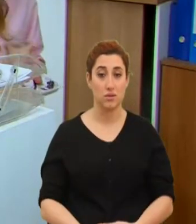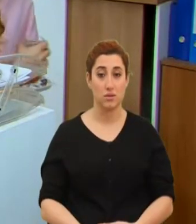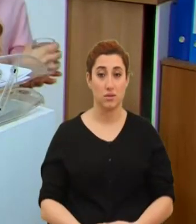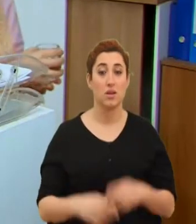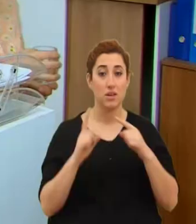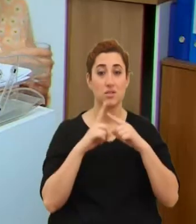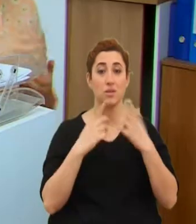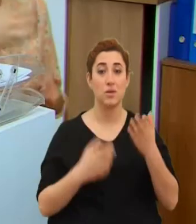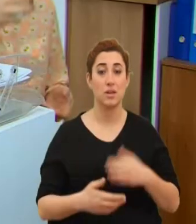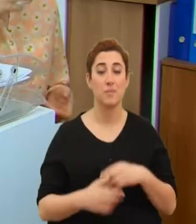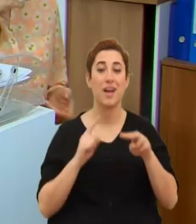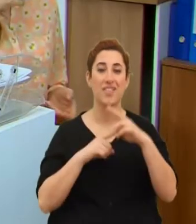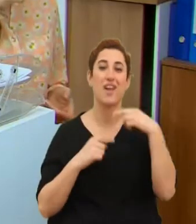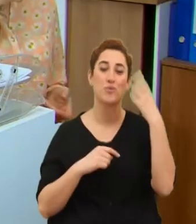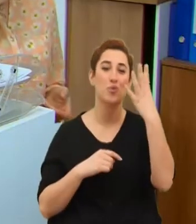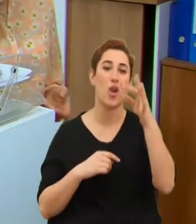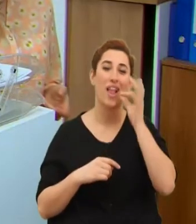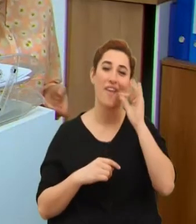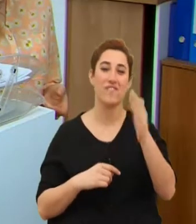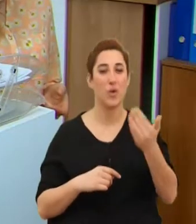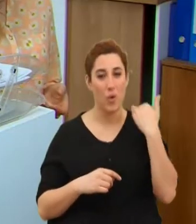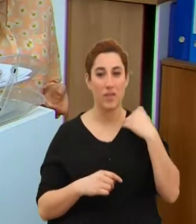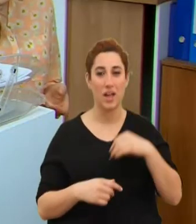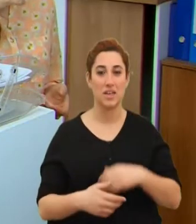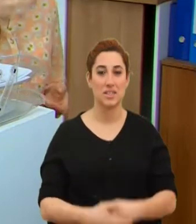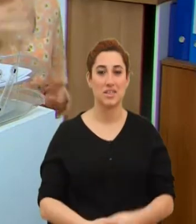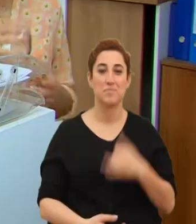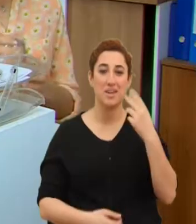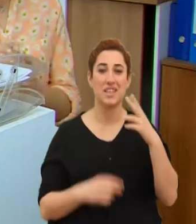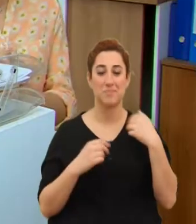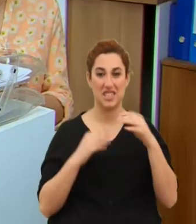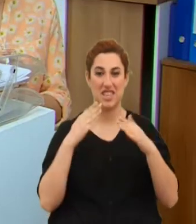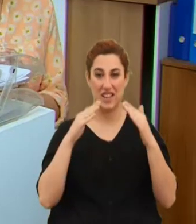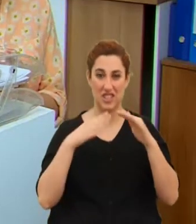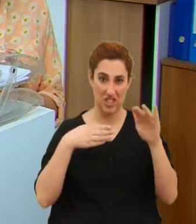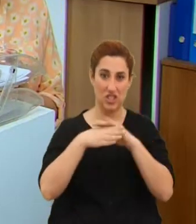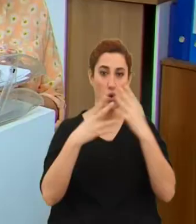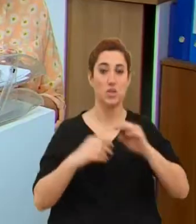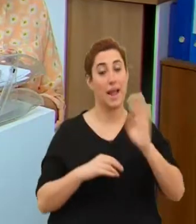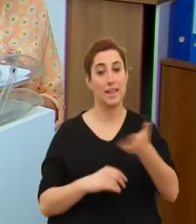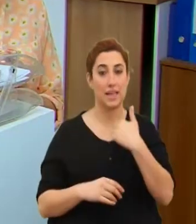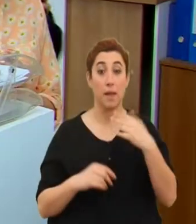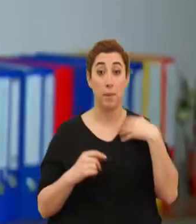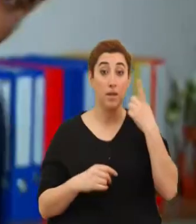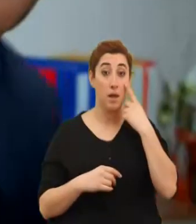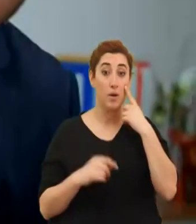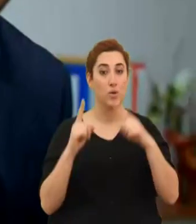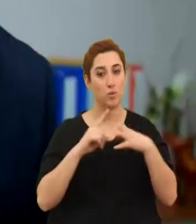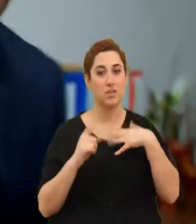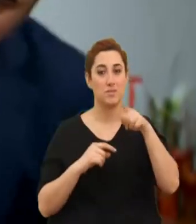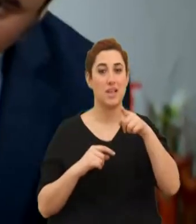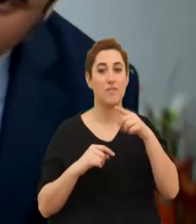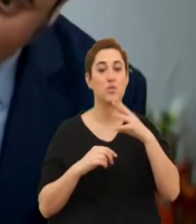Tuba Hanım, buyurun sana. Güzel. Kadriye Hanımcığım, 4 tane kahve gönderin içine, tamam mı? Tamam. Birazdan biz içeri geçiyoruz. Tamam. Hadi gel, bana bak. Tuba'cığım,